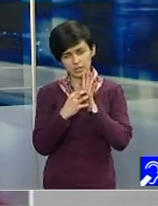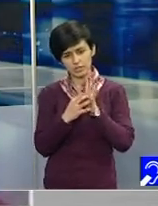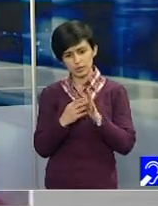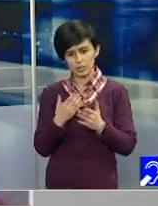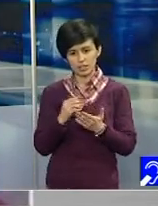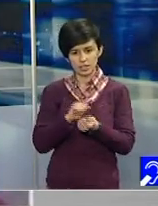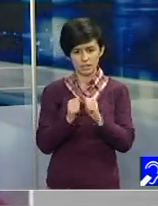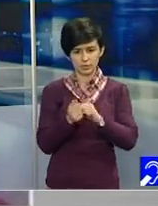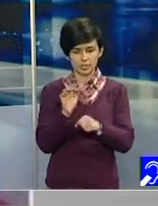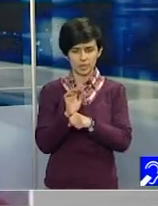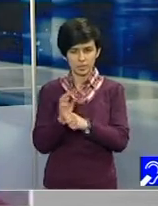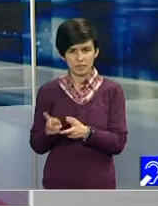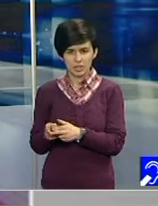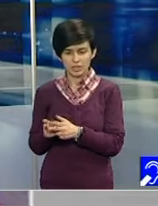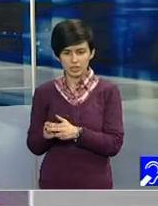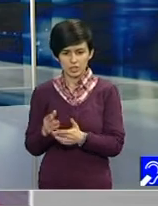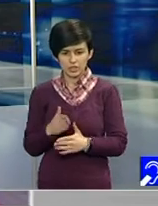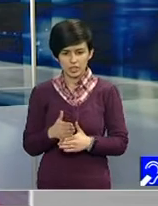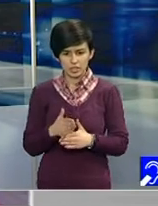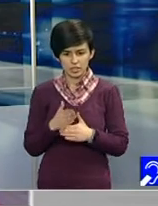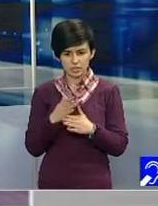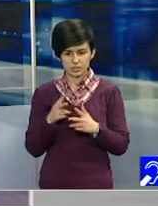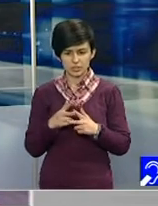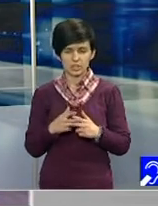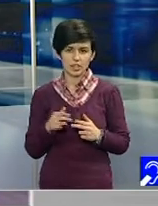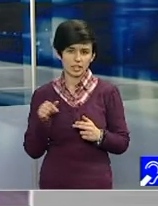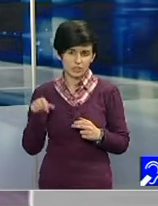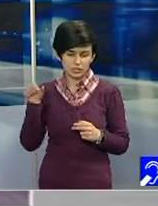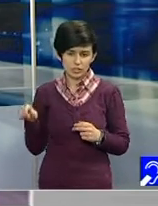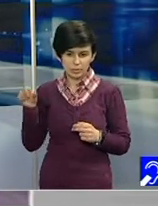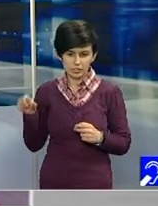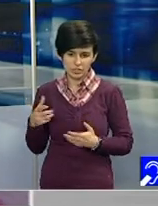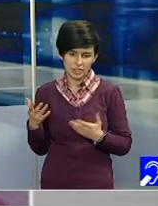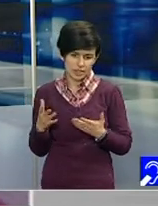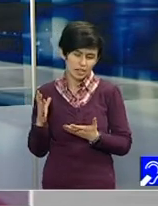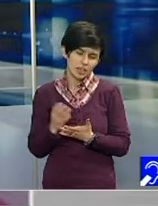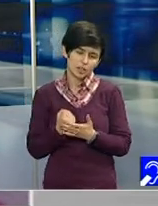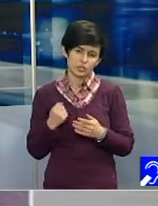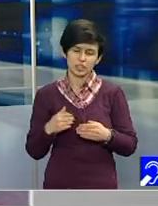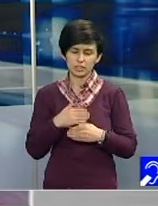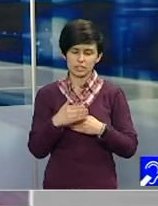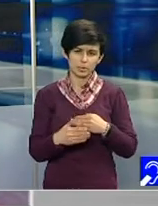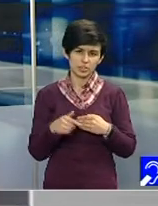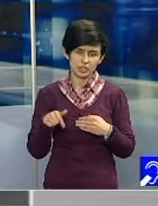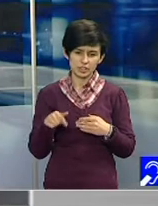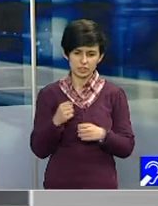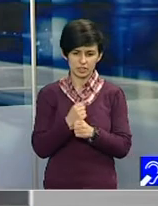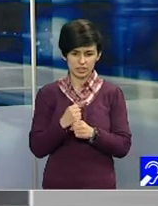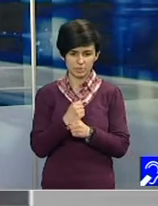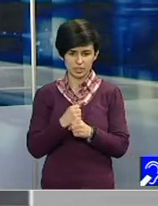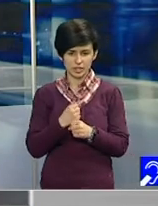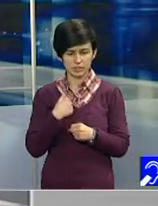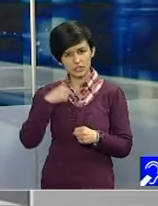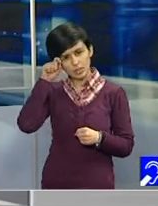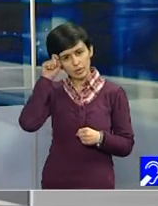susținerii acestor persoane care trec cu brio prin astfel de experiențe. Și cred